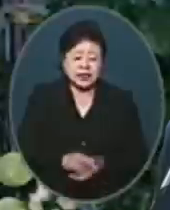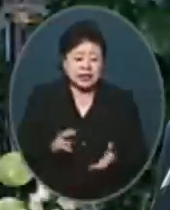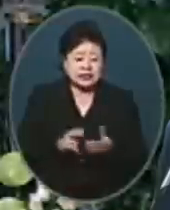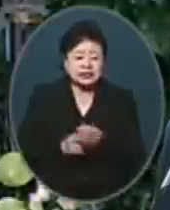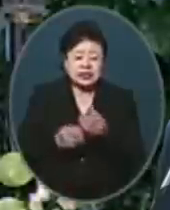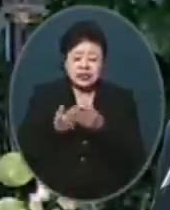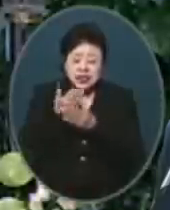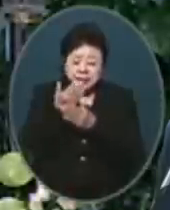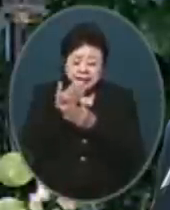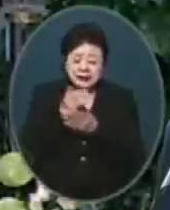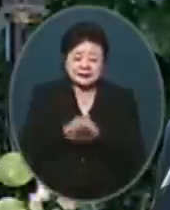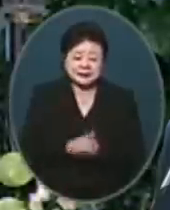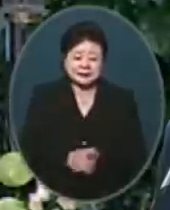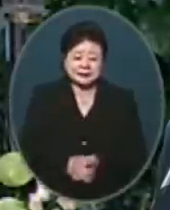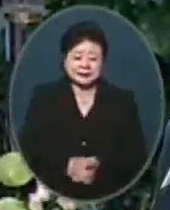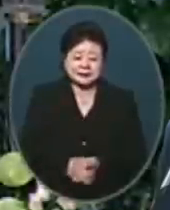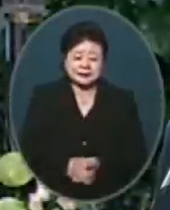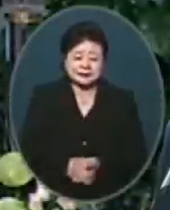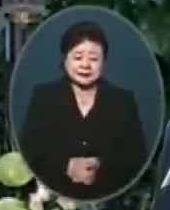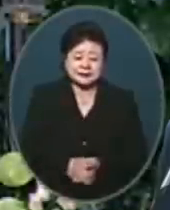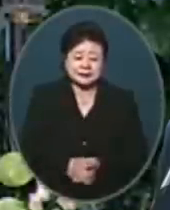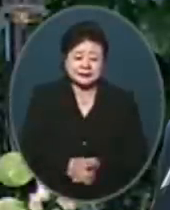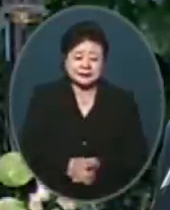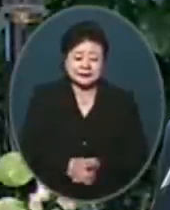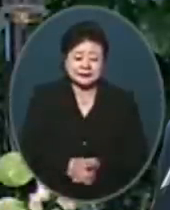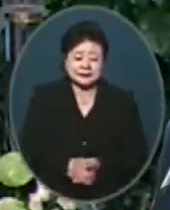기적이 일어난 것입니다.